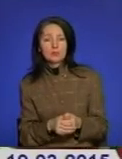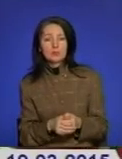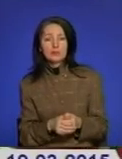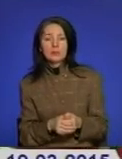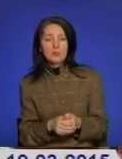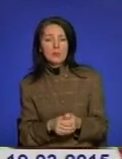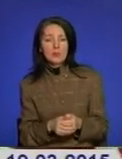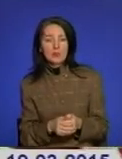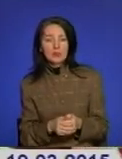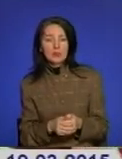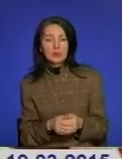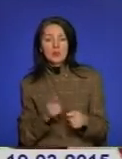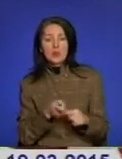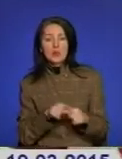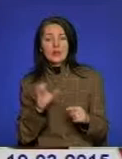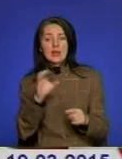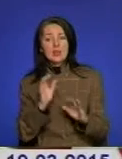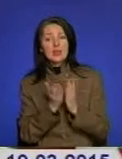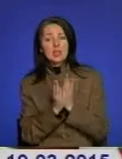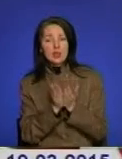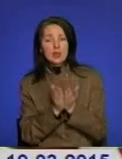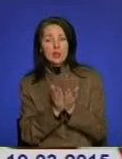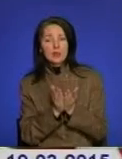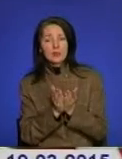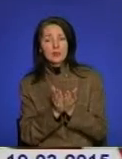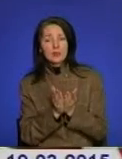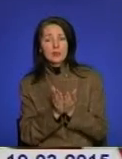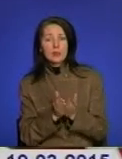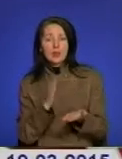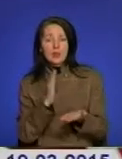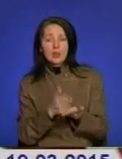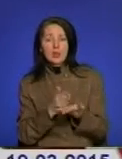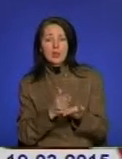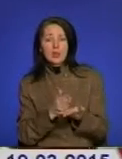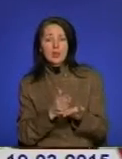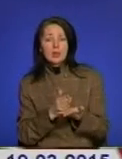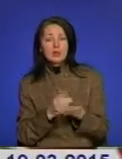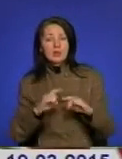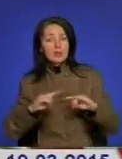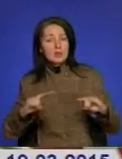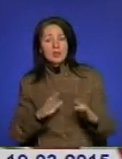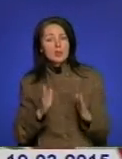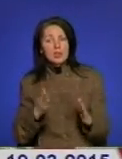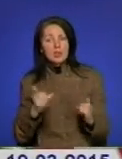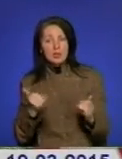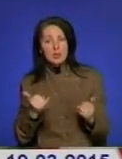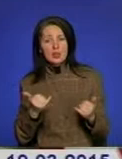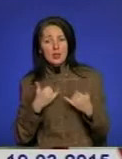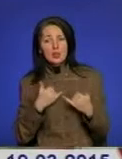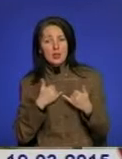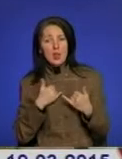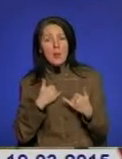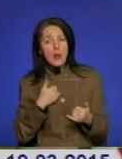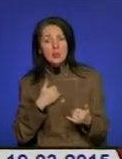Оця синя книжка, вона, мабуть, стала настільною не тільки для мене, а для дуже